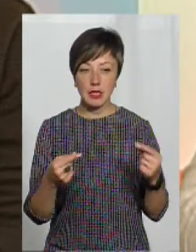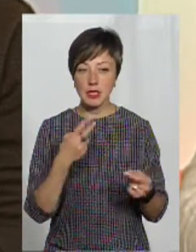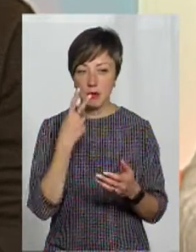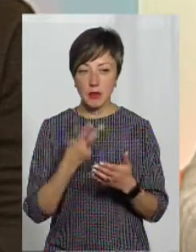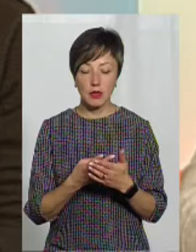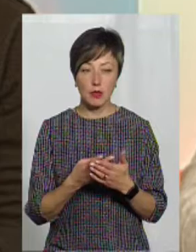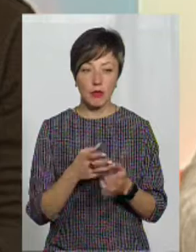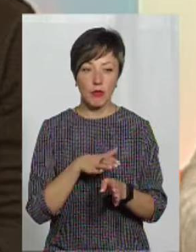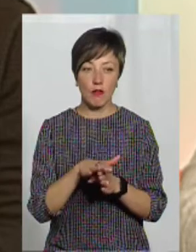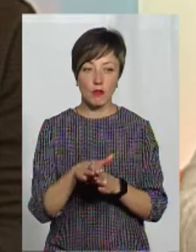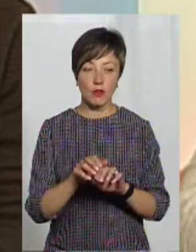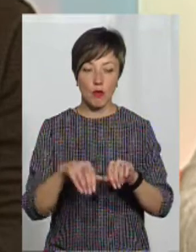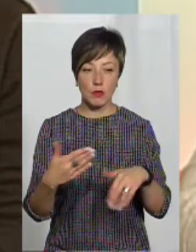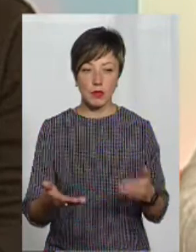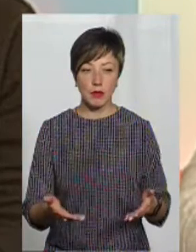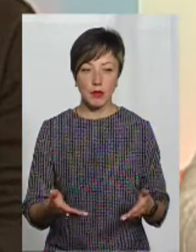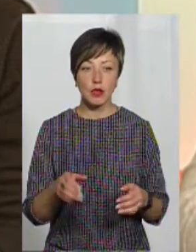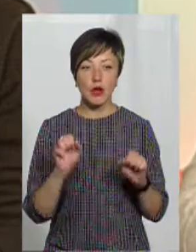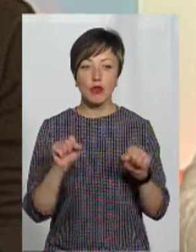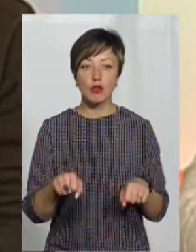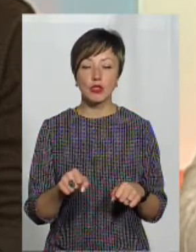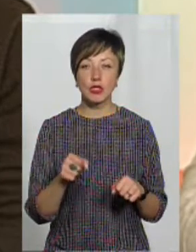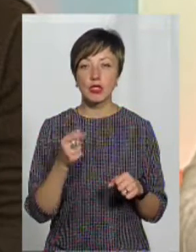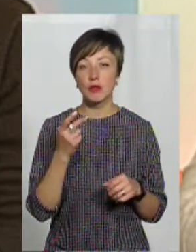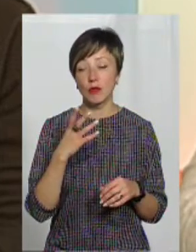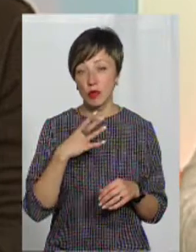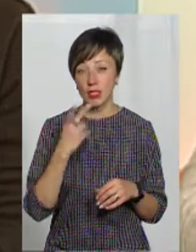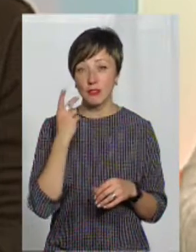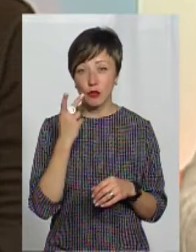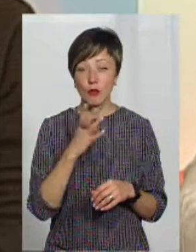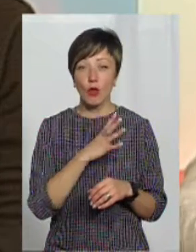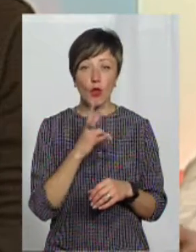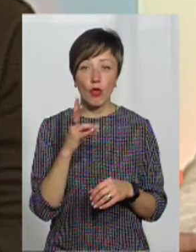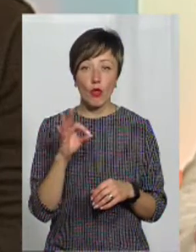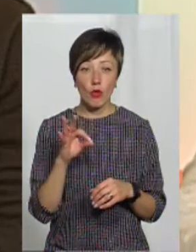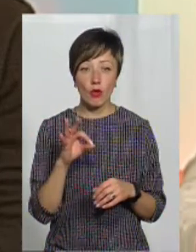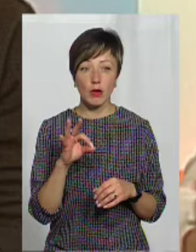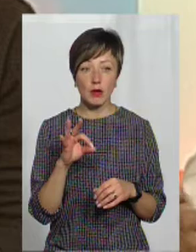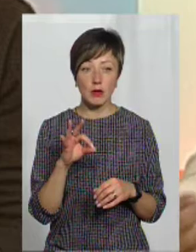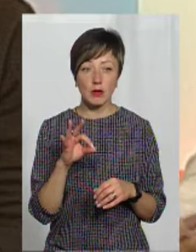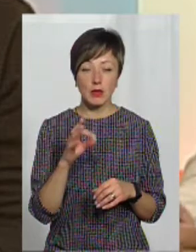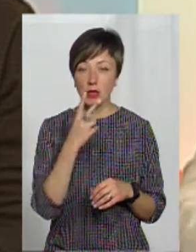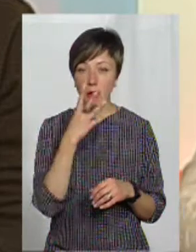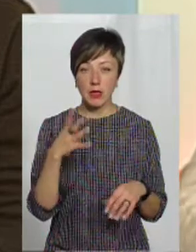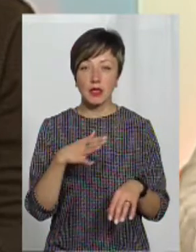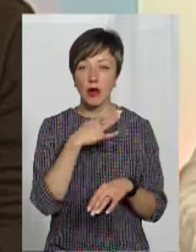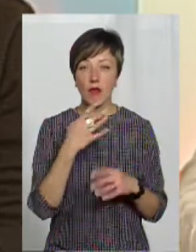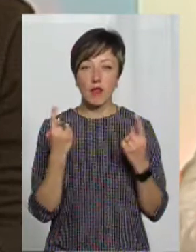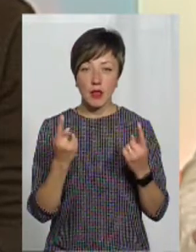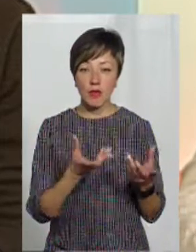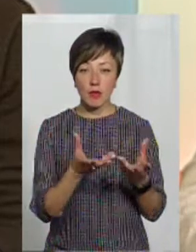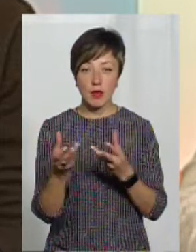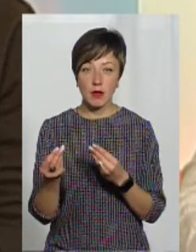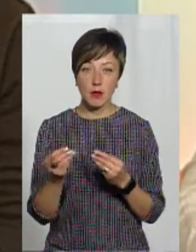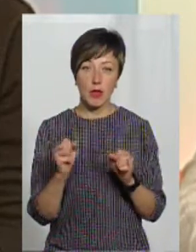бачимо, повністю обсипалося. Воно, може, завжди було, але ми просто не бачили там цих такого великого впливу, якщо їх